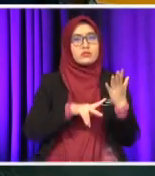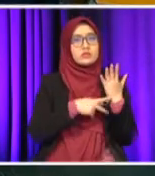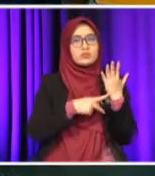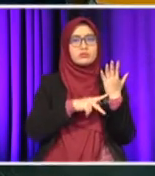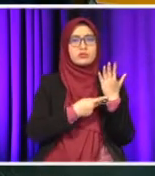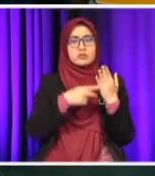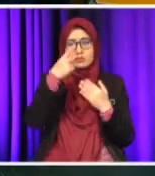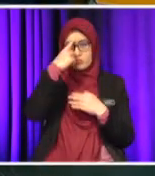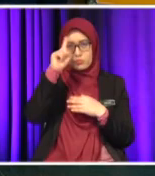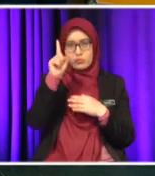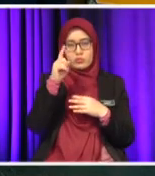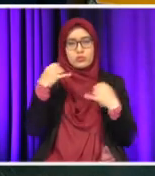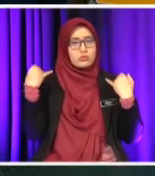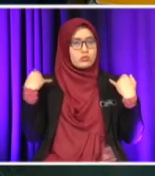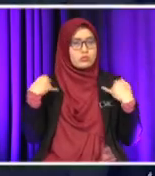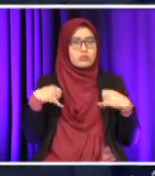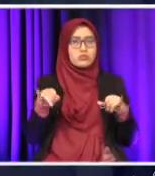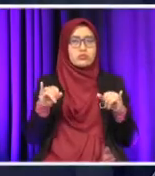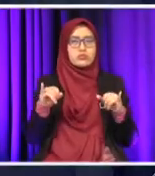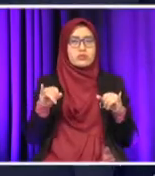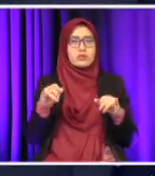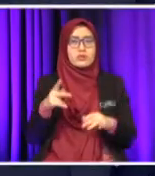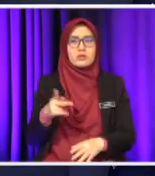sangat produk tadi tuh yang ini